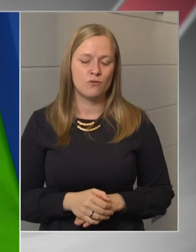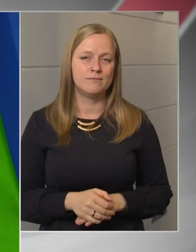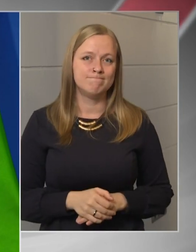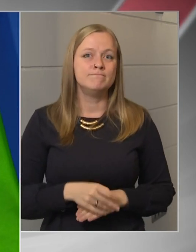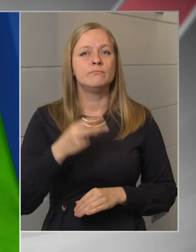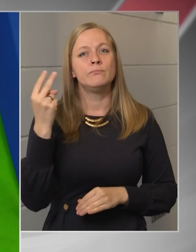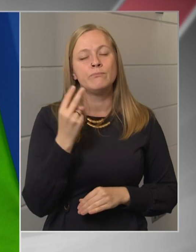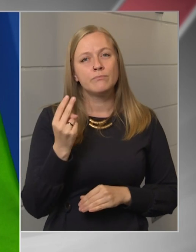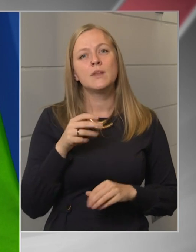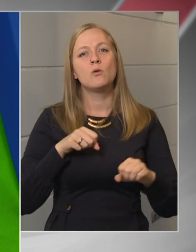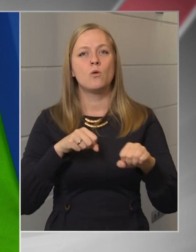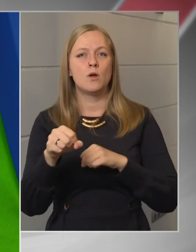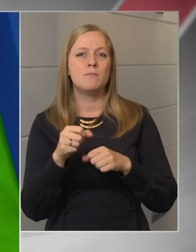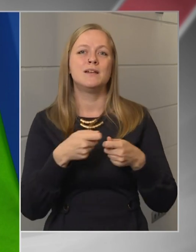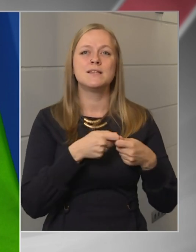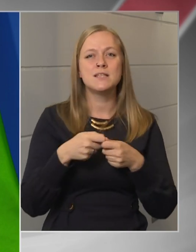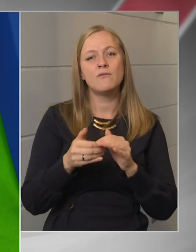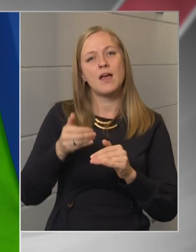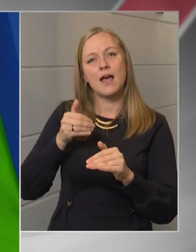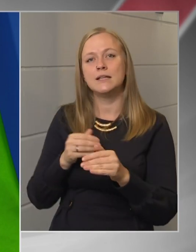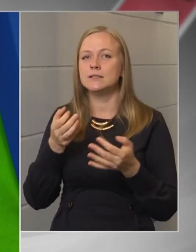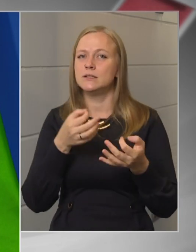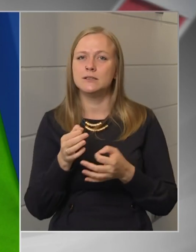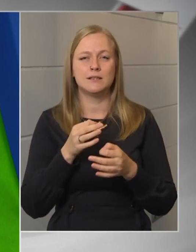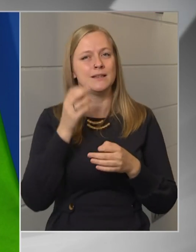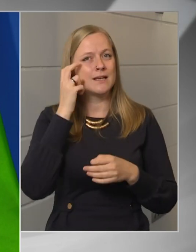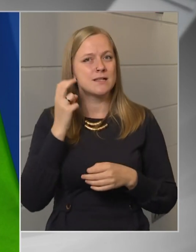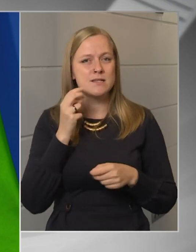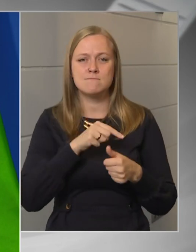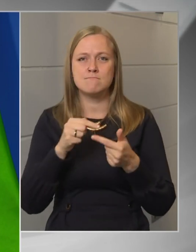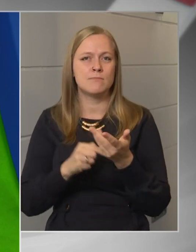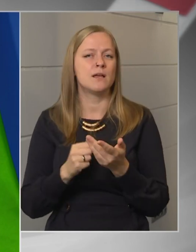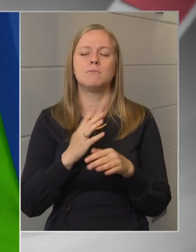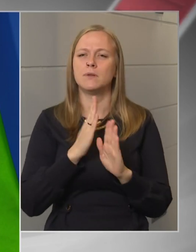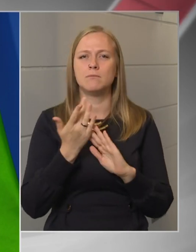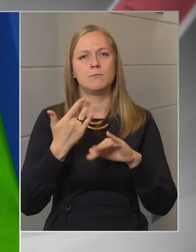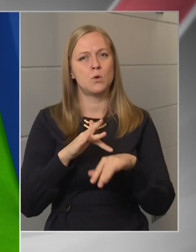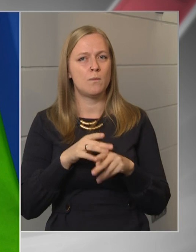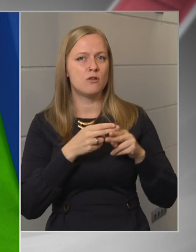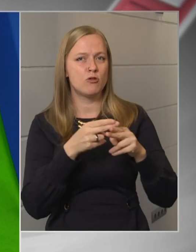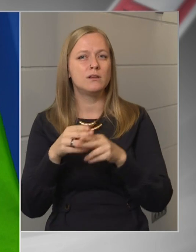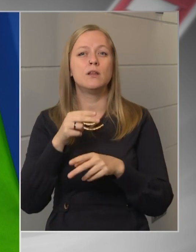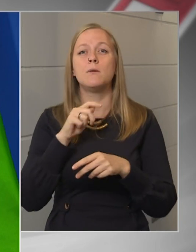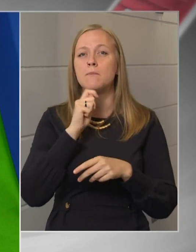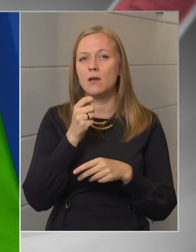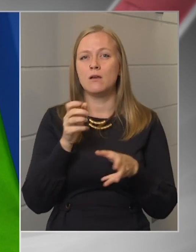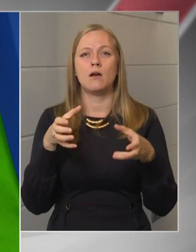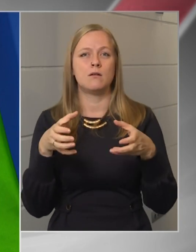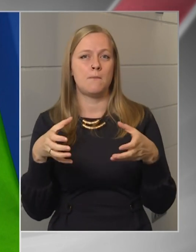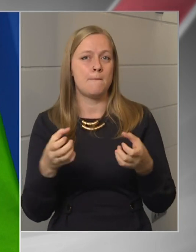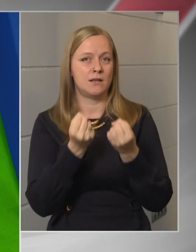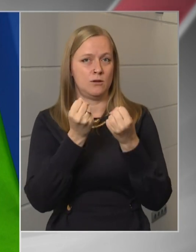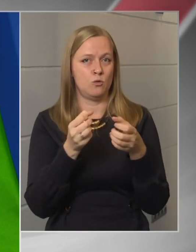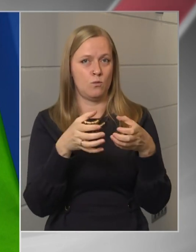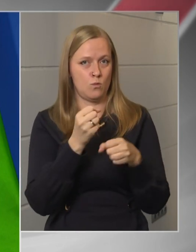kormányzati szervek, hátérintézmények is mindenben igyekeztek segíteni a magyar mentők munkáját, akik egyébként egy nemzetközi